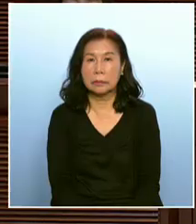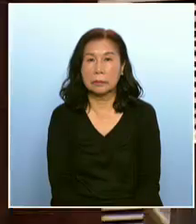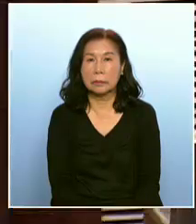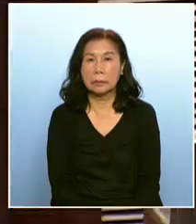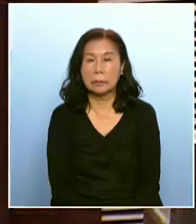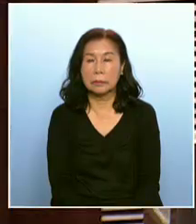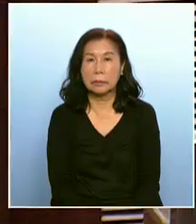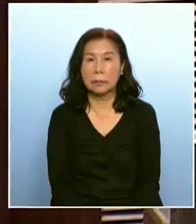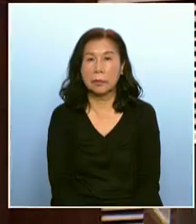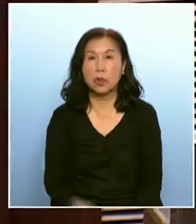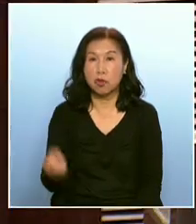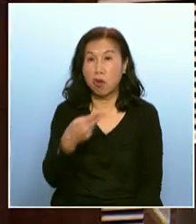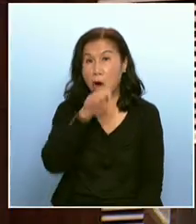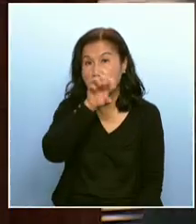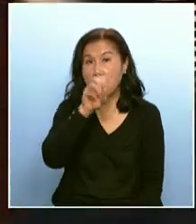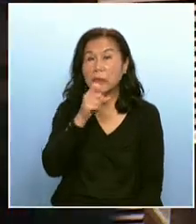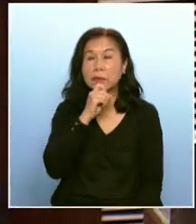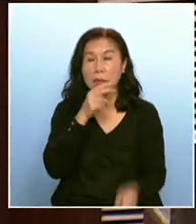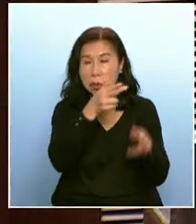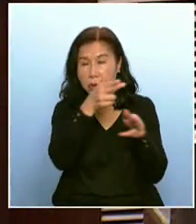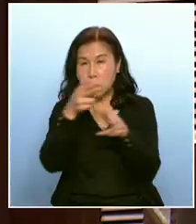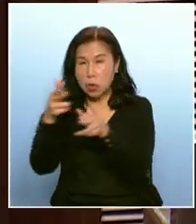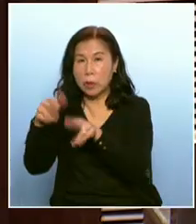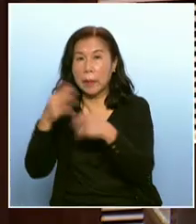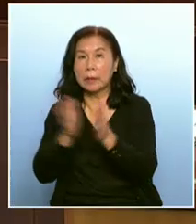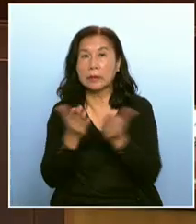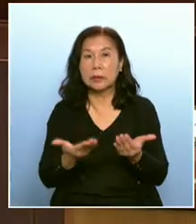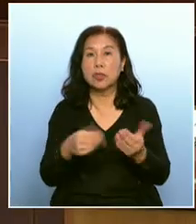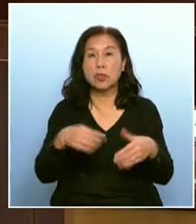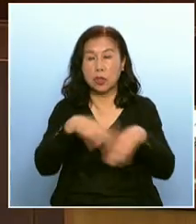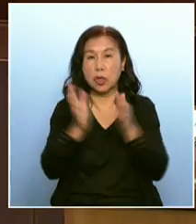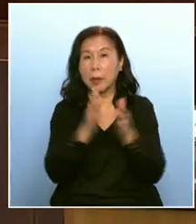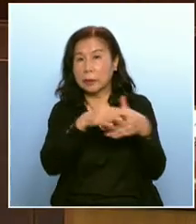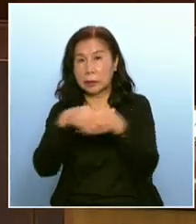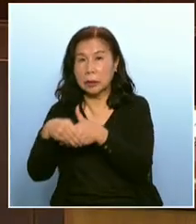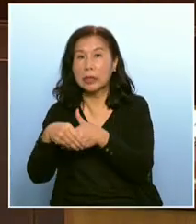嗱，我想講一講，其實啲攝影機咧，我哋已經係請。